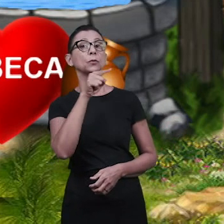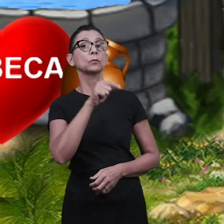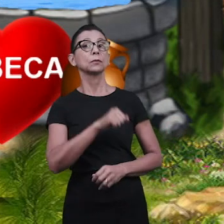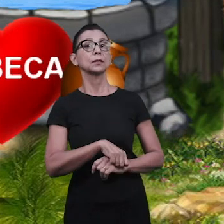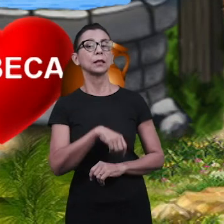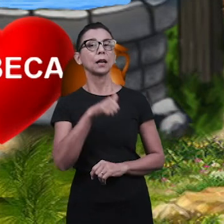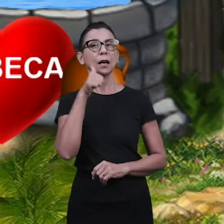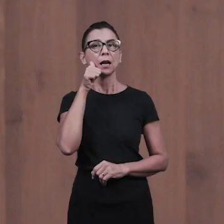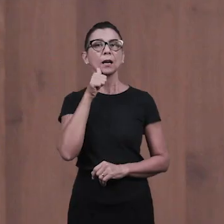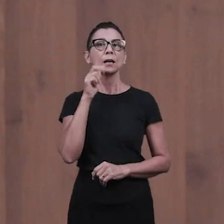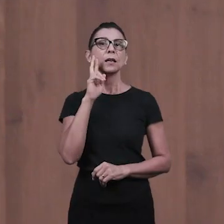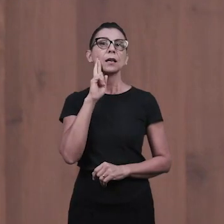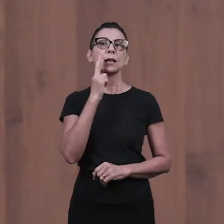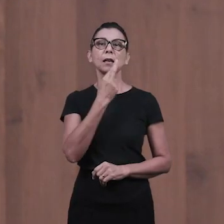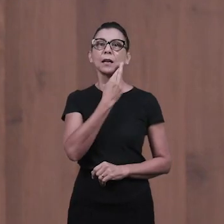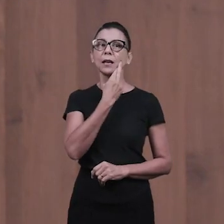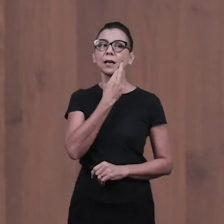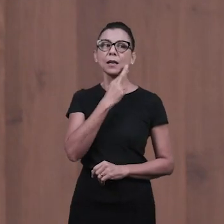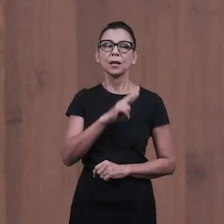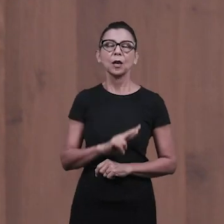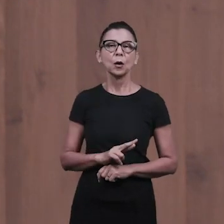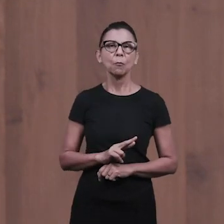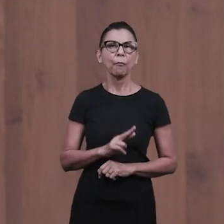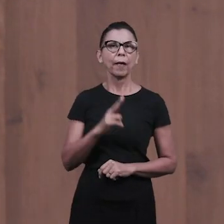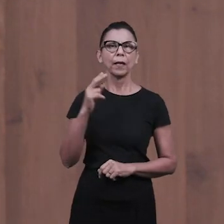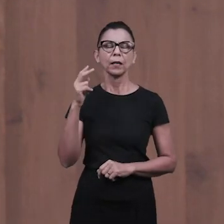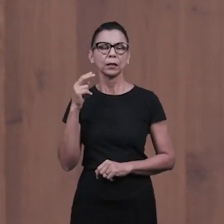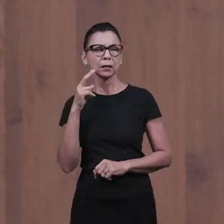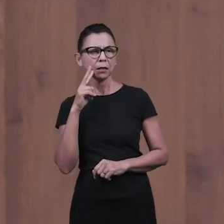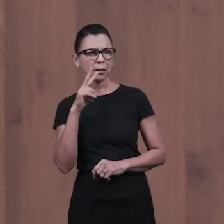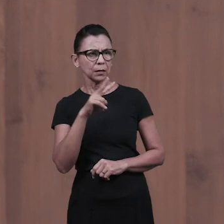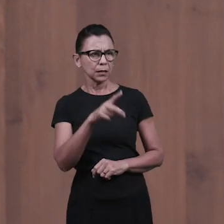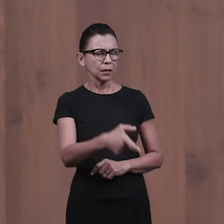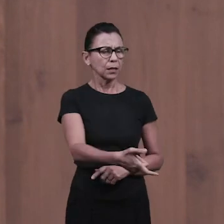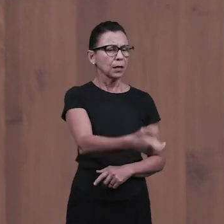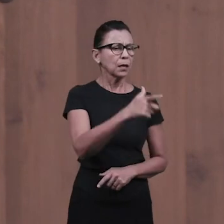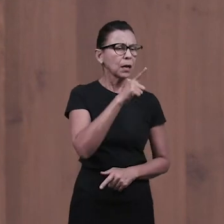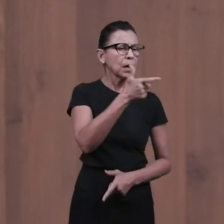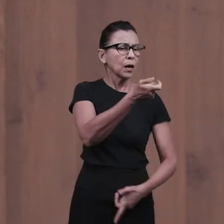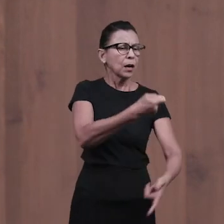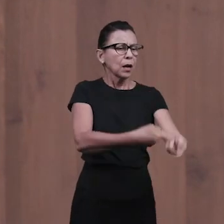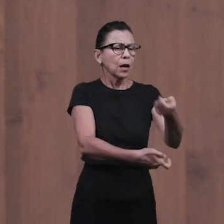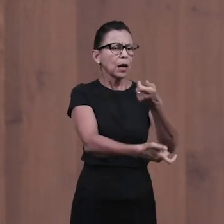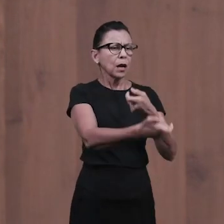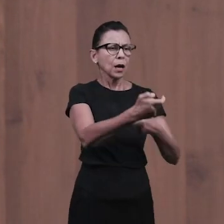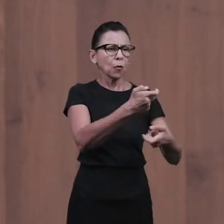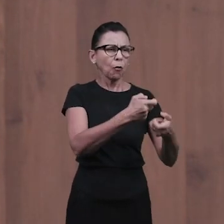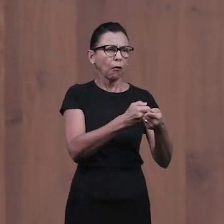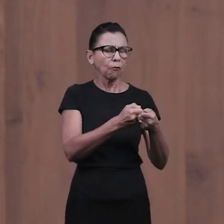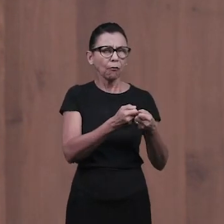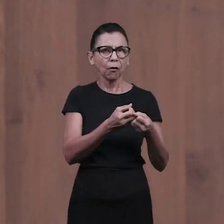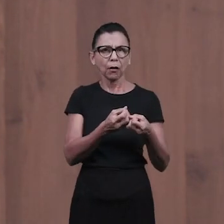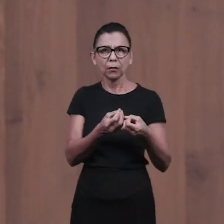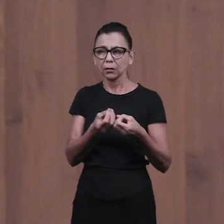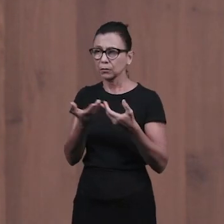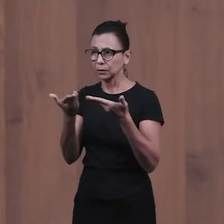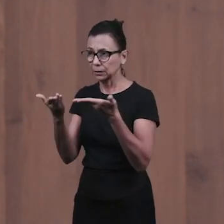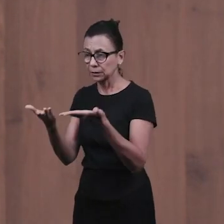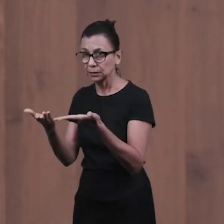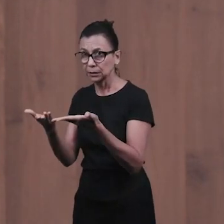couche. Eliezer s'est approché d'elle, a demandé de l'eau, elle a donné à boire et a offert à ses